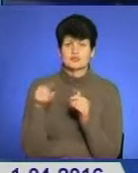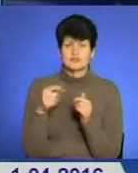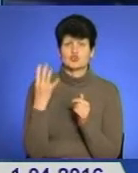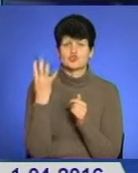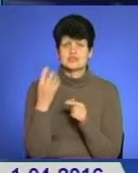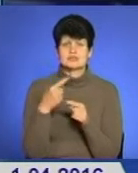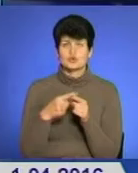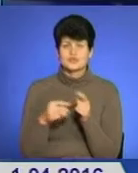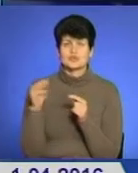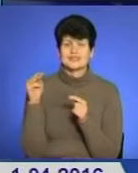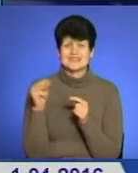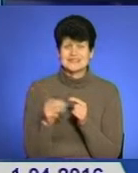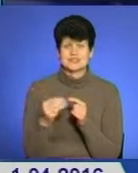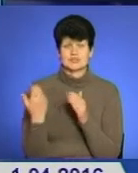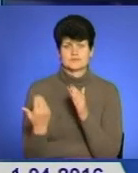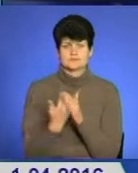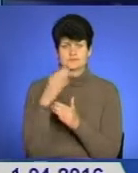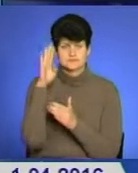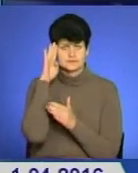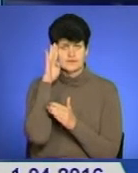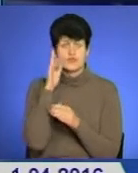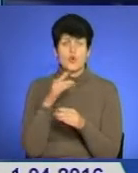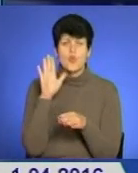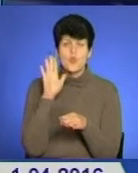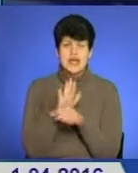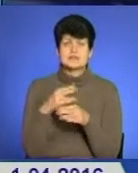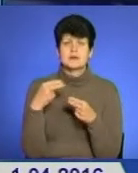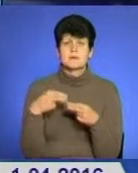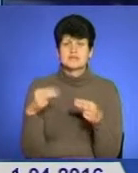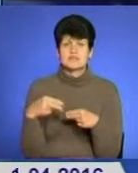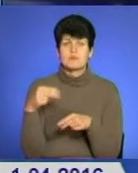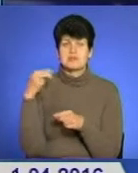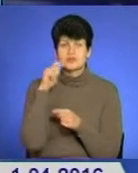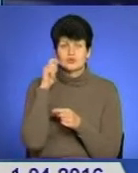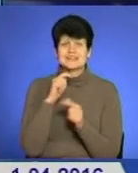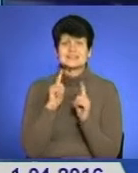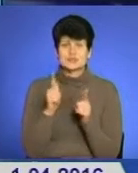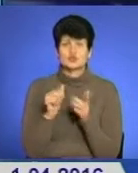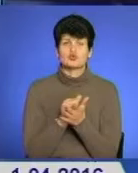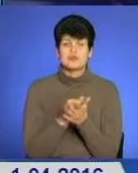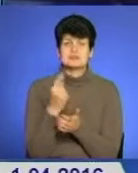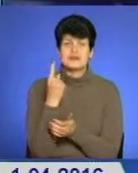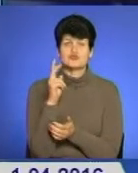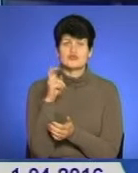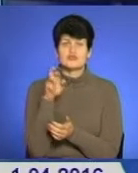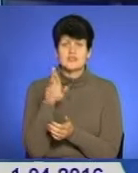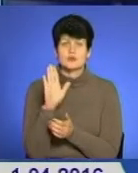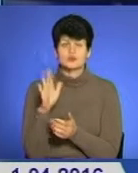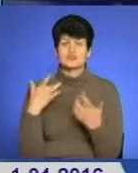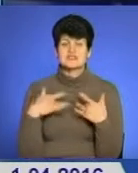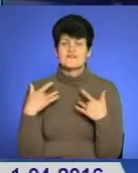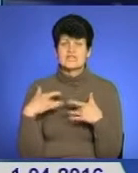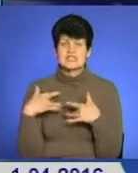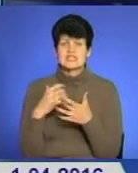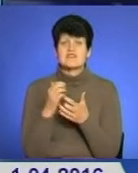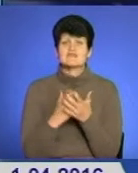4,5 тисячі новобранців. Відповідний указ підписав президент України. Згідно з документом, вже з 1 квітня відбудеться звільнення в